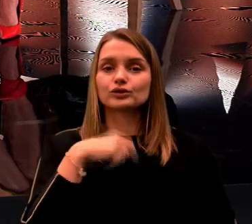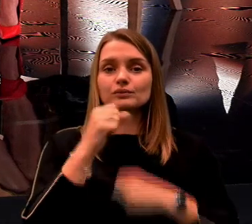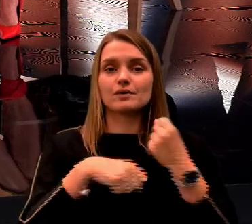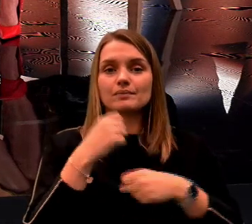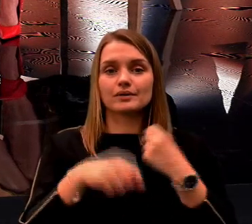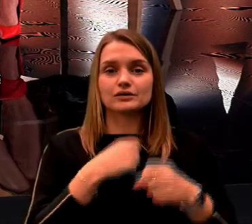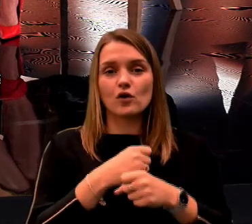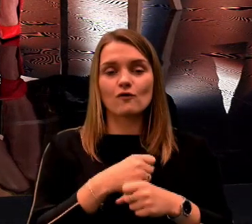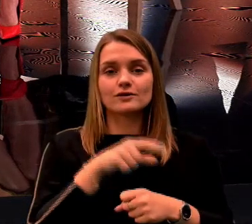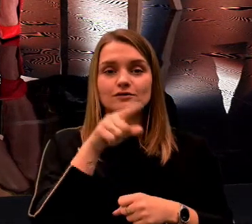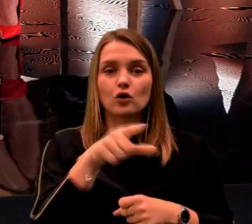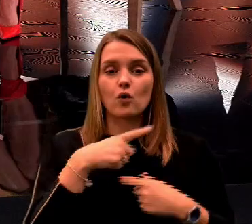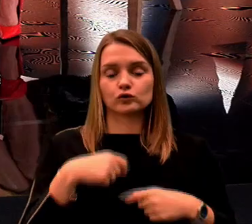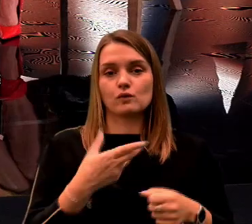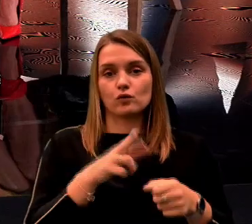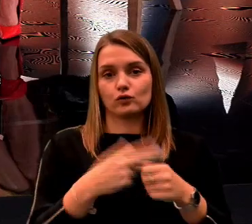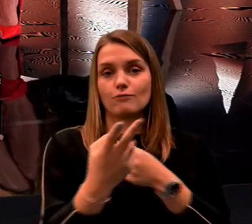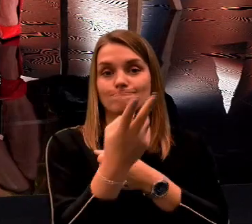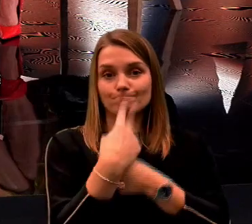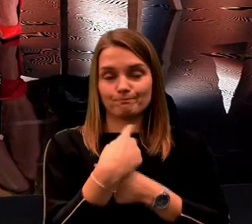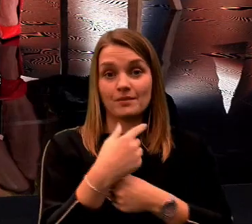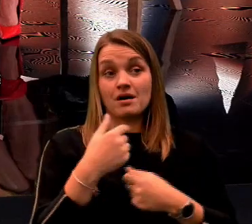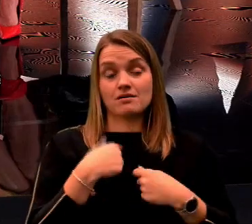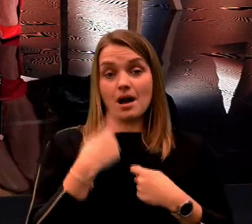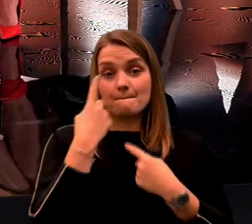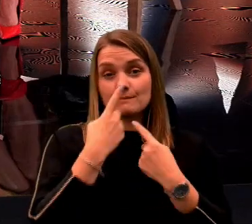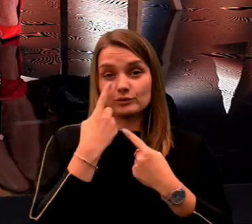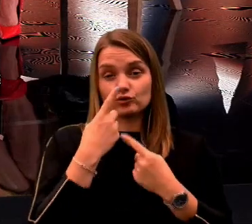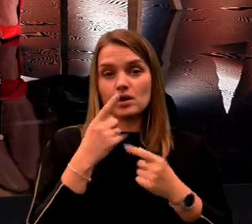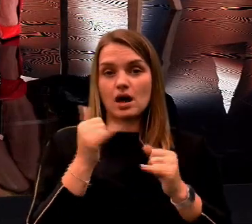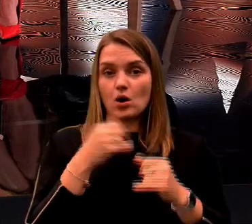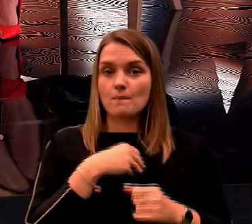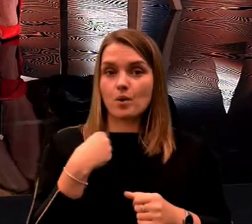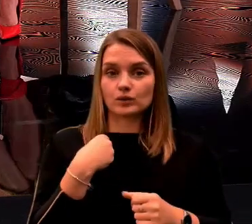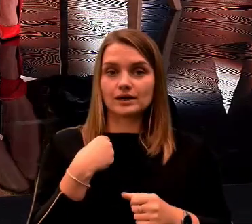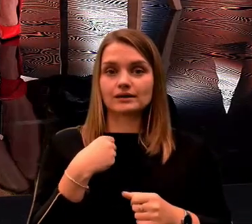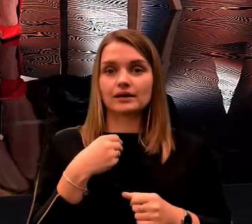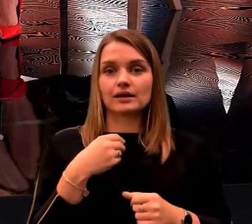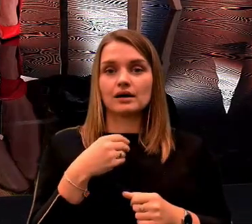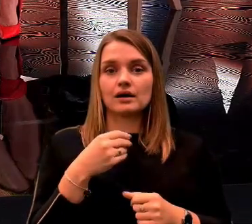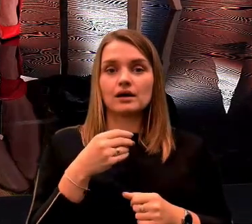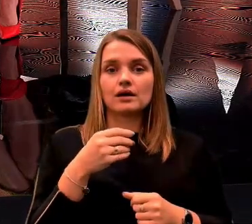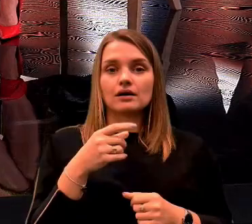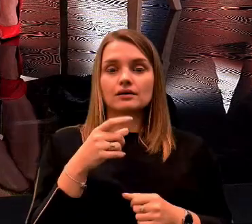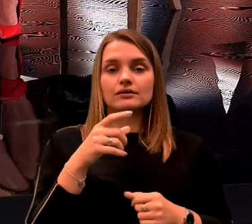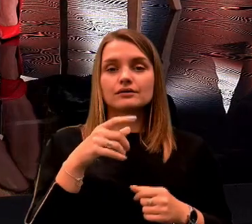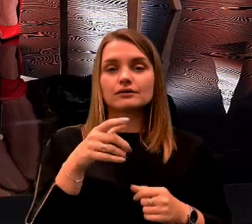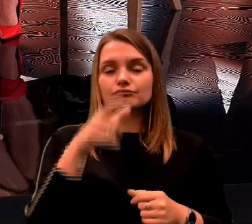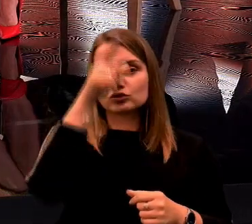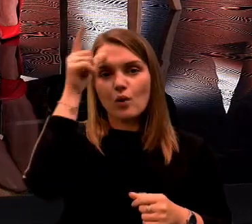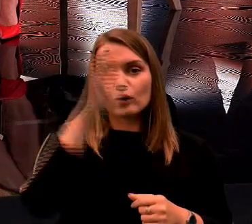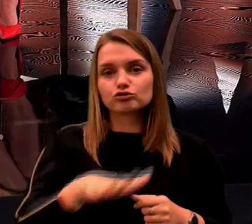kogo mamy i to jest najważniejsze. I tak sobie myślę, że my jak Polska, jako bardzo hierarchiczne jednak i ceremonialne społeczeństwo,